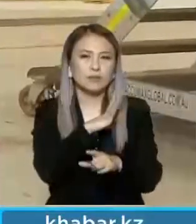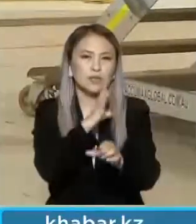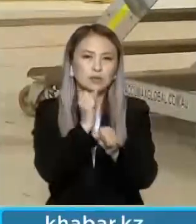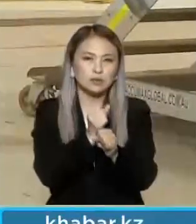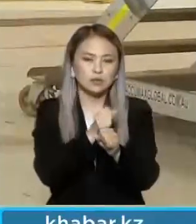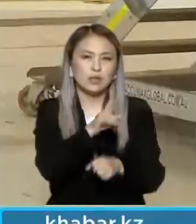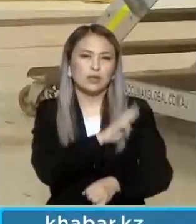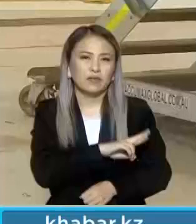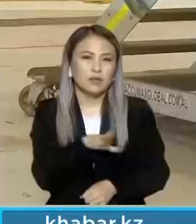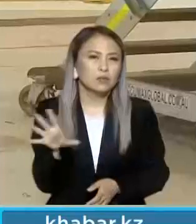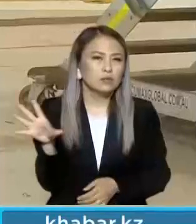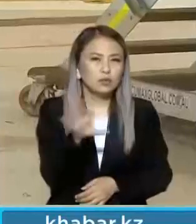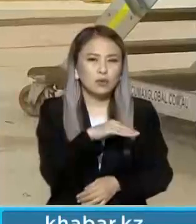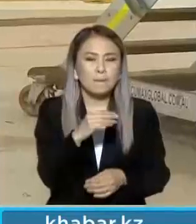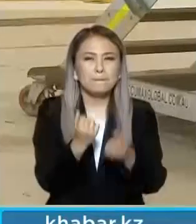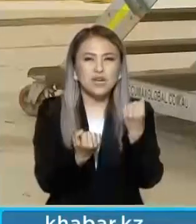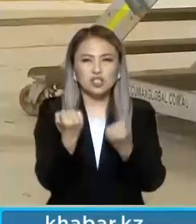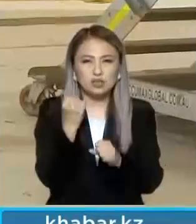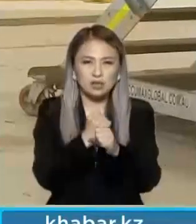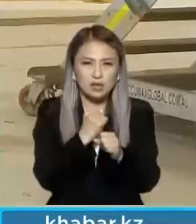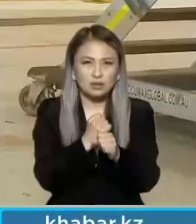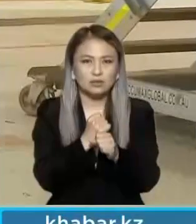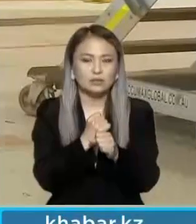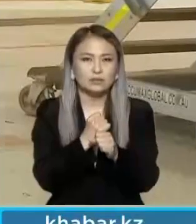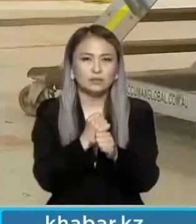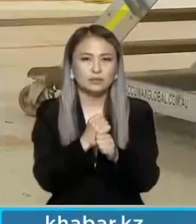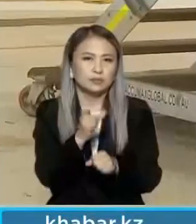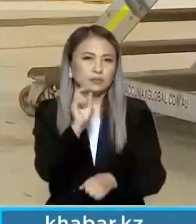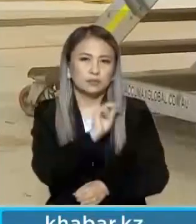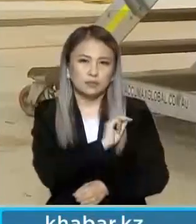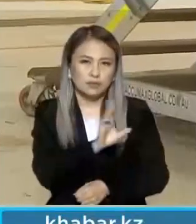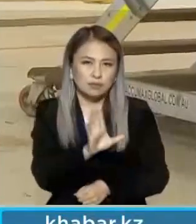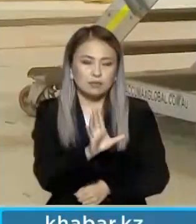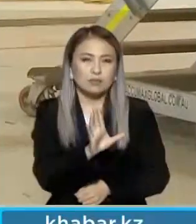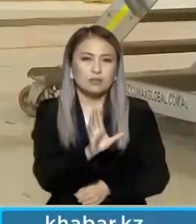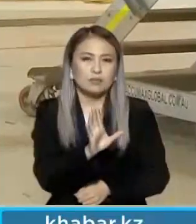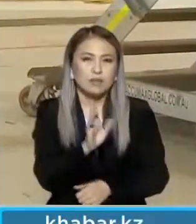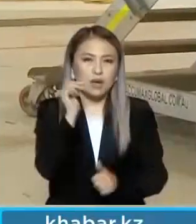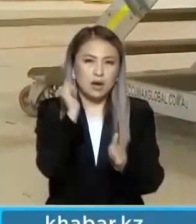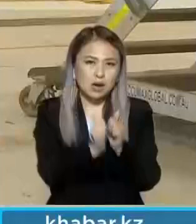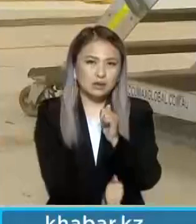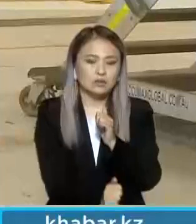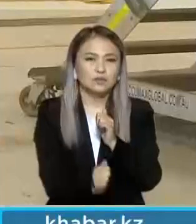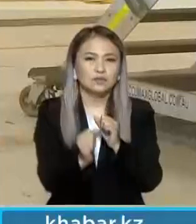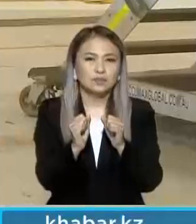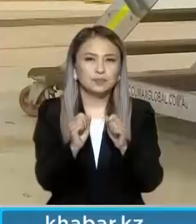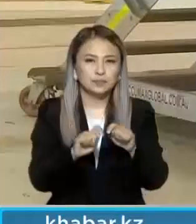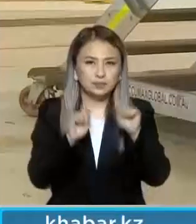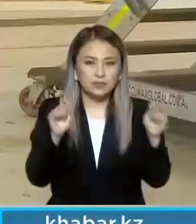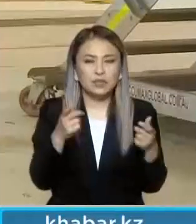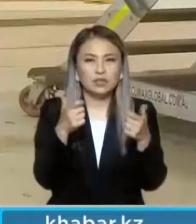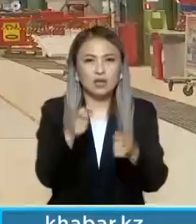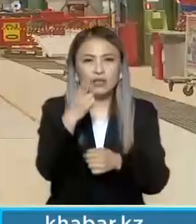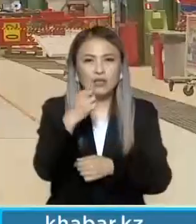істейтін бүкіл машиналардың біріншіден ол істен шығуын алдын алу. Ол әр құрылғыда бізде датчиктер